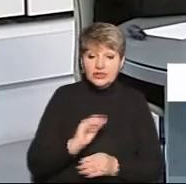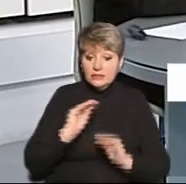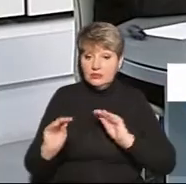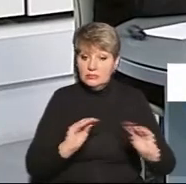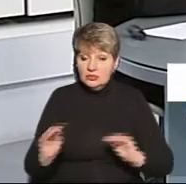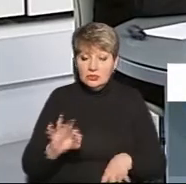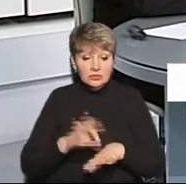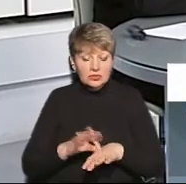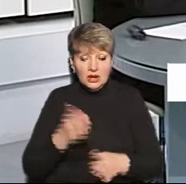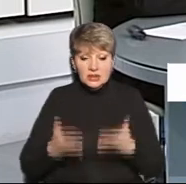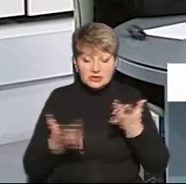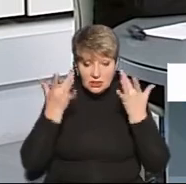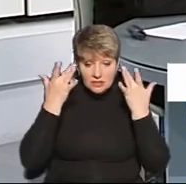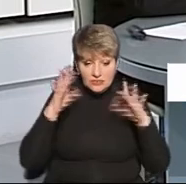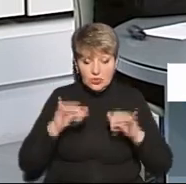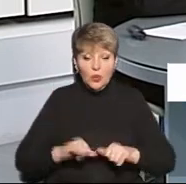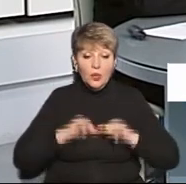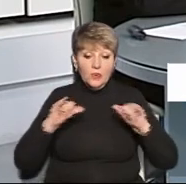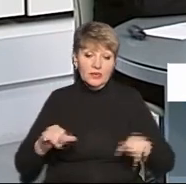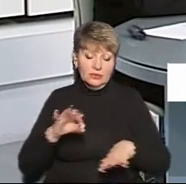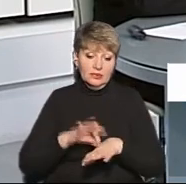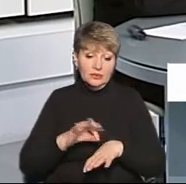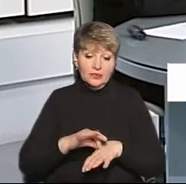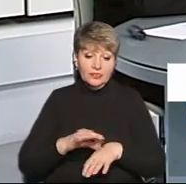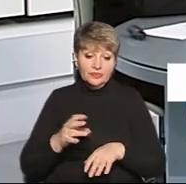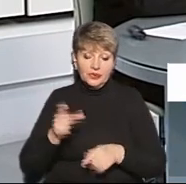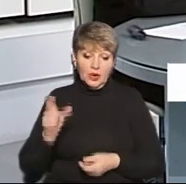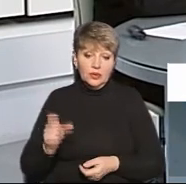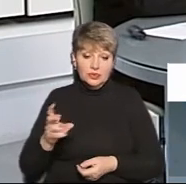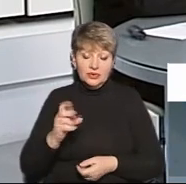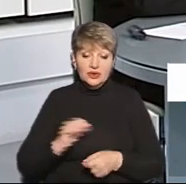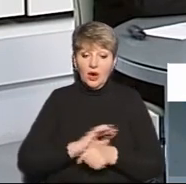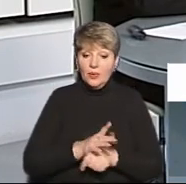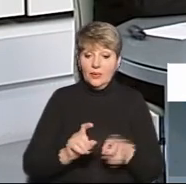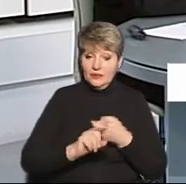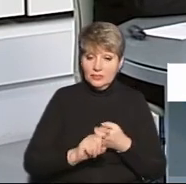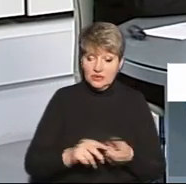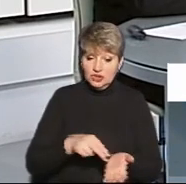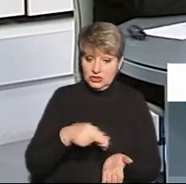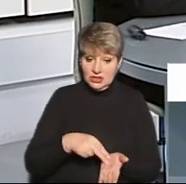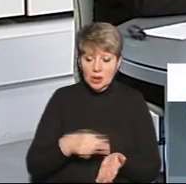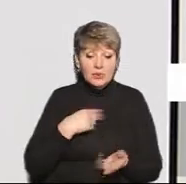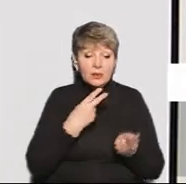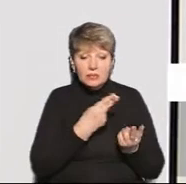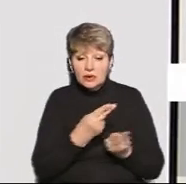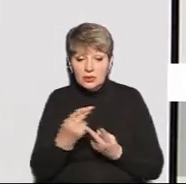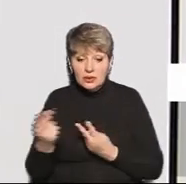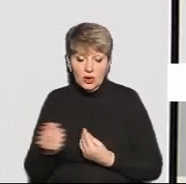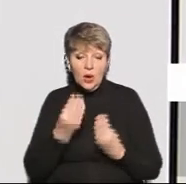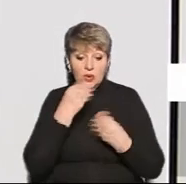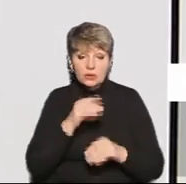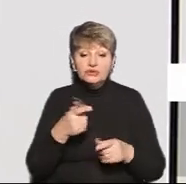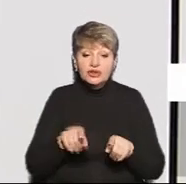разі збільшується кількість хворих пацієнтів, хворих людей, хворих черкасців. Ми подивилися, що краща